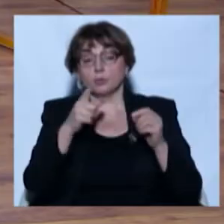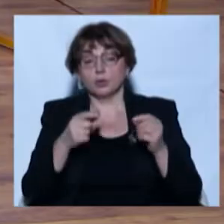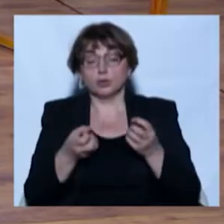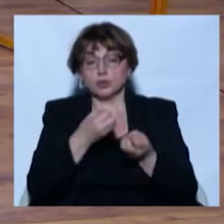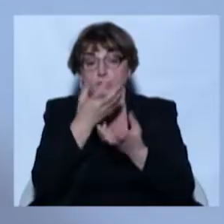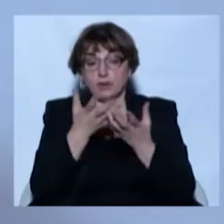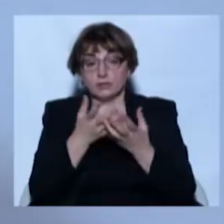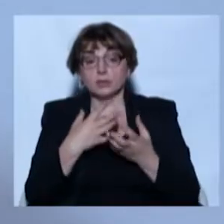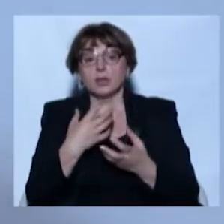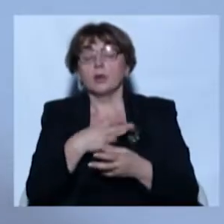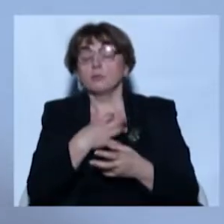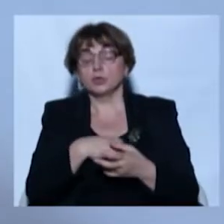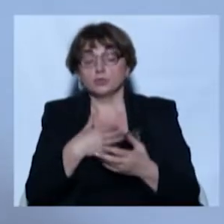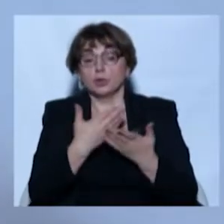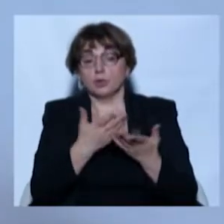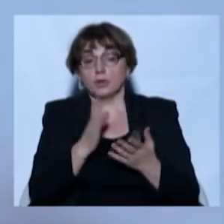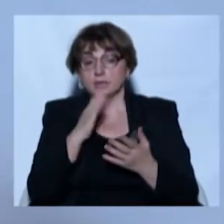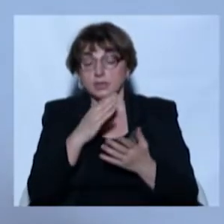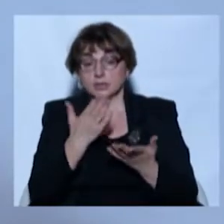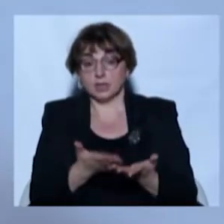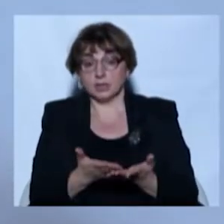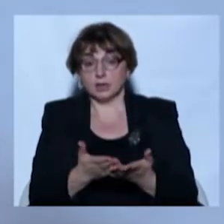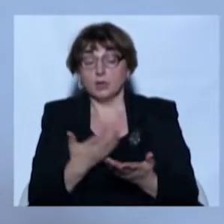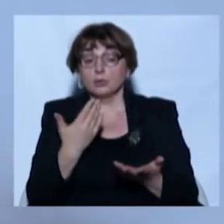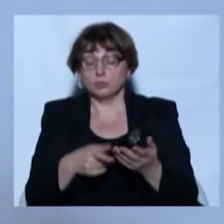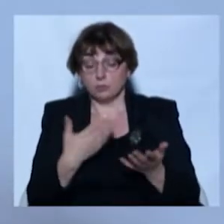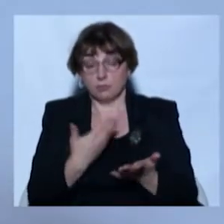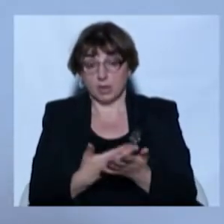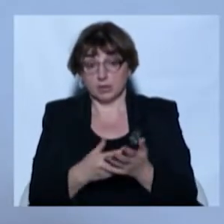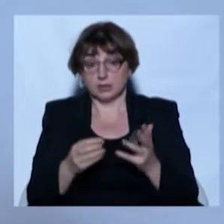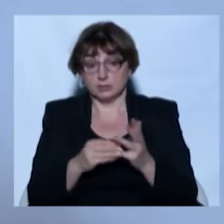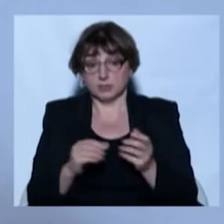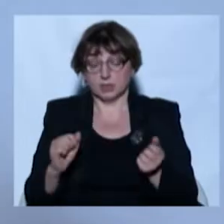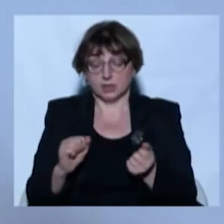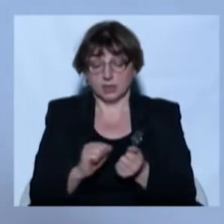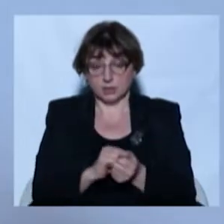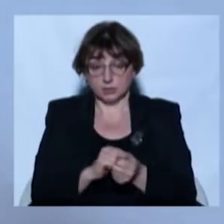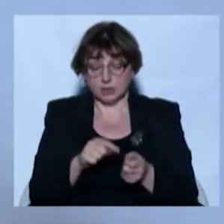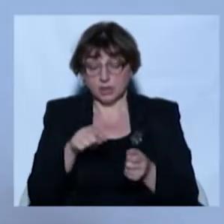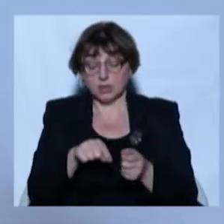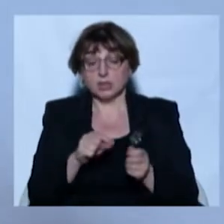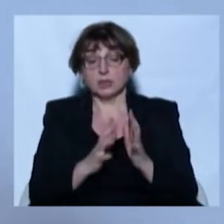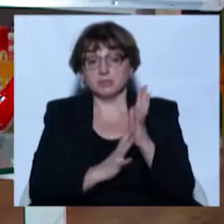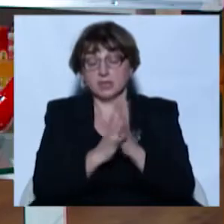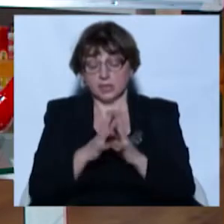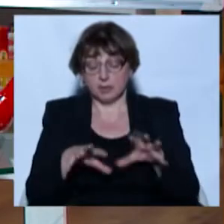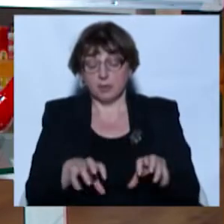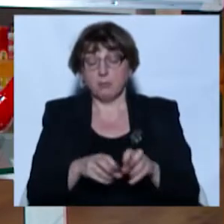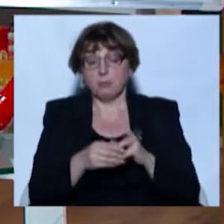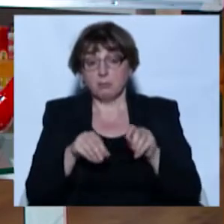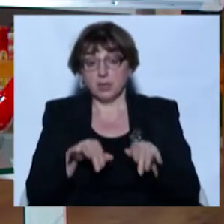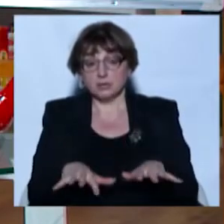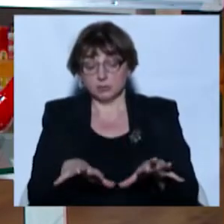ყვავილს. მნიშვნელოვანია მცენარისთვის წყალი. მიწა თუ გამოშრა და ფესვები და მცენარემ წყალი ვერ შეიწოვა, ის